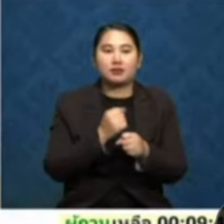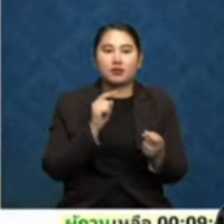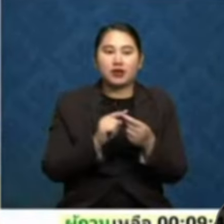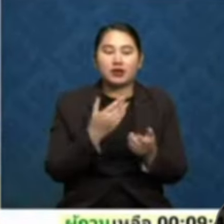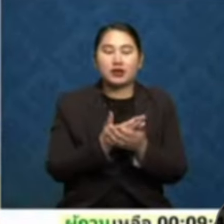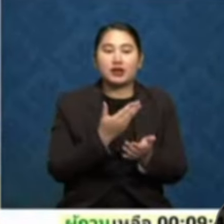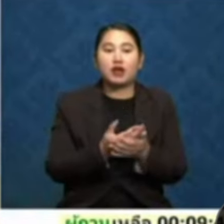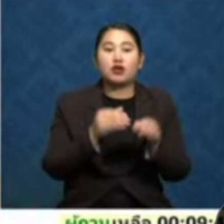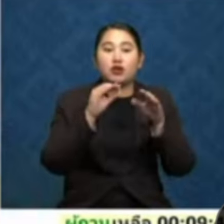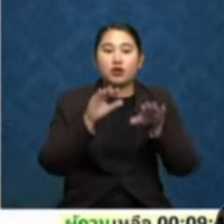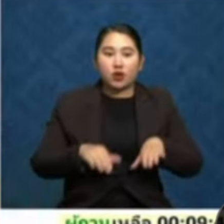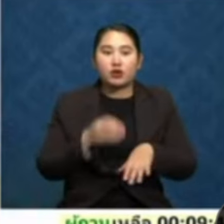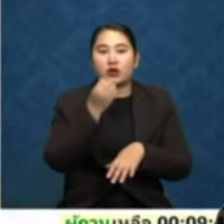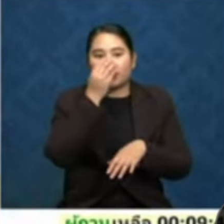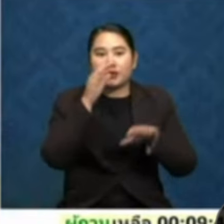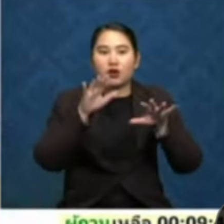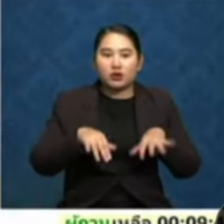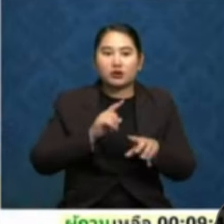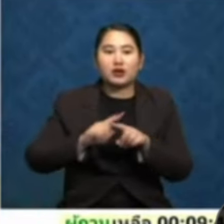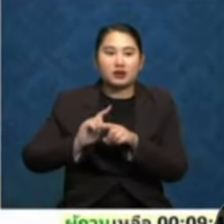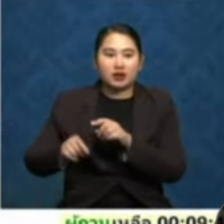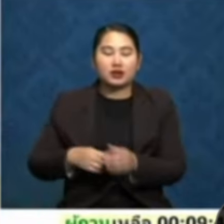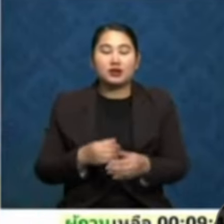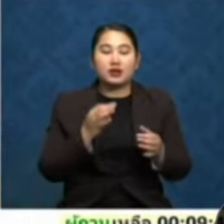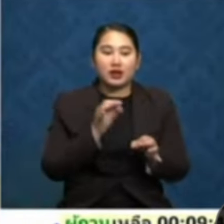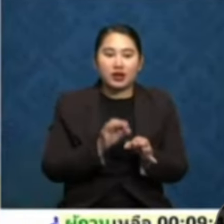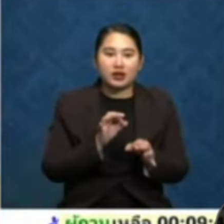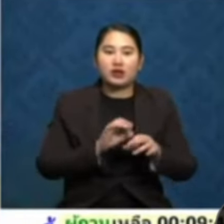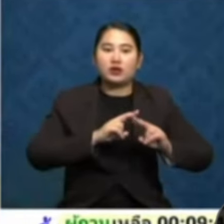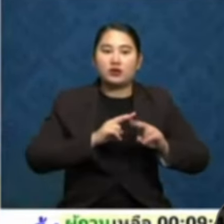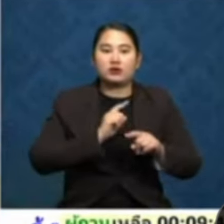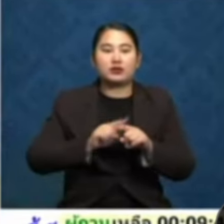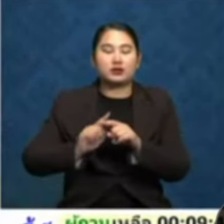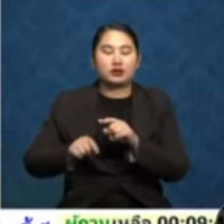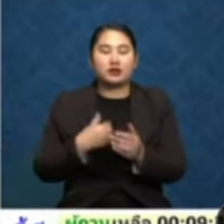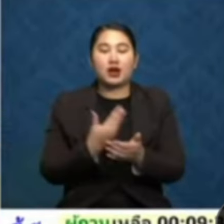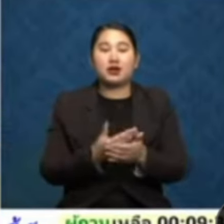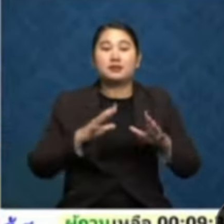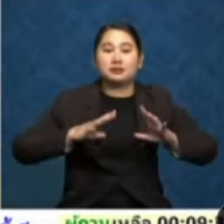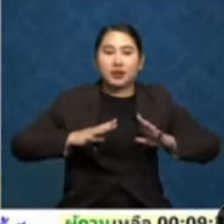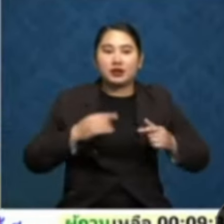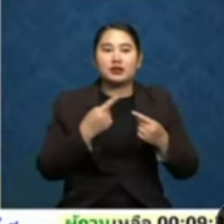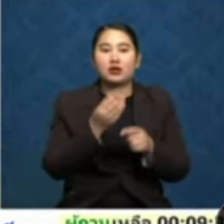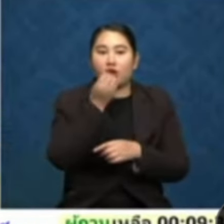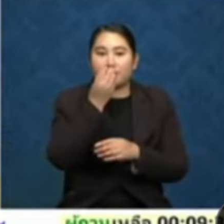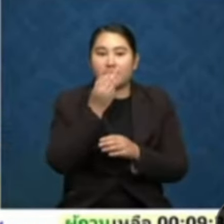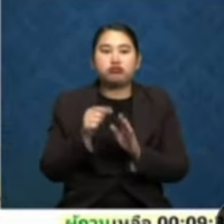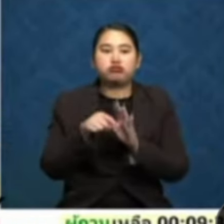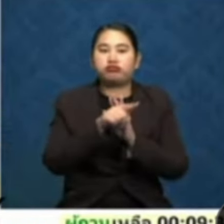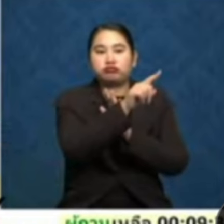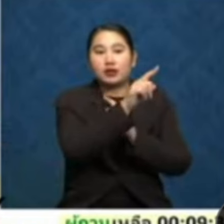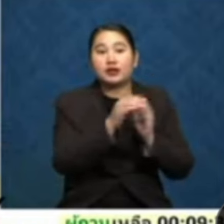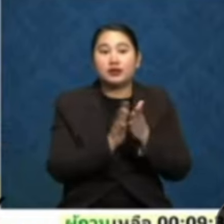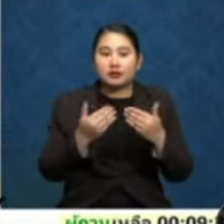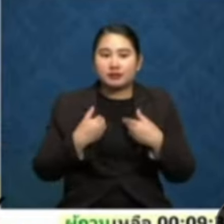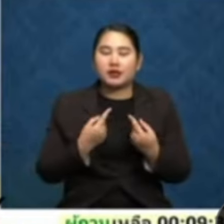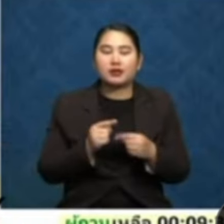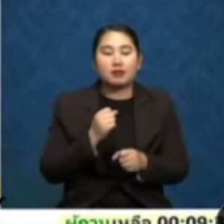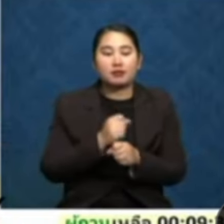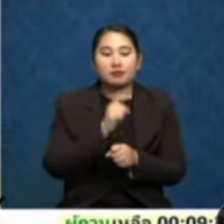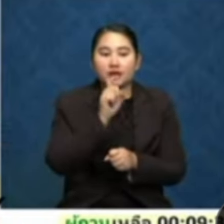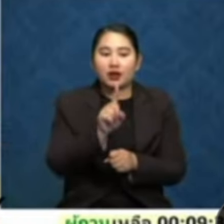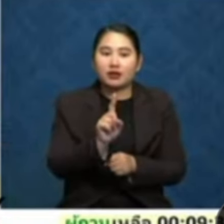และลดดอกในส่วนของธนาคารเอกชนแค่มีการพักเงินต้นอย่างเดียวเท่านั้นแต่ดอกเบี้ยยังวิ่งอยู่มีความเป็นไปได้มากน้อย